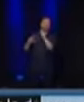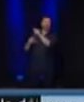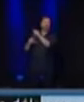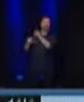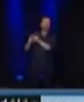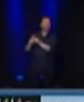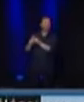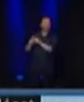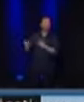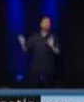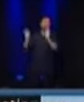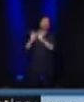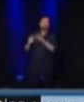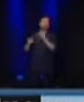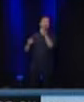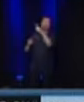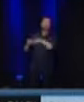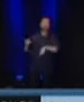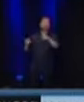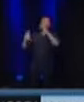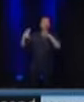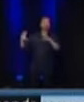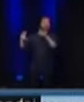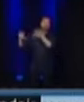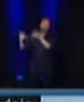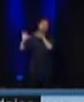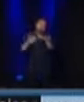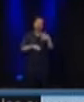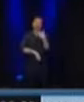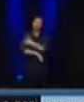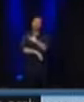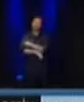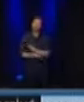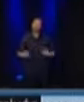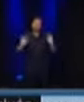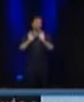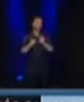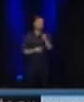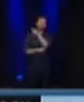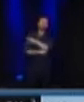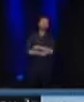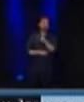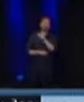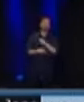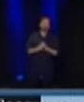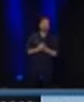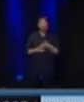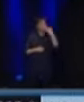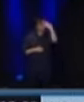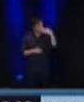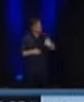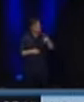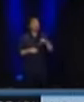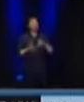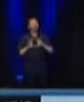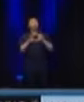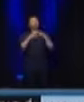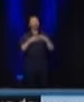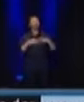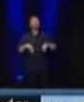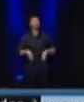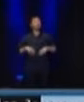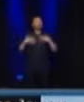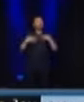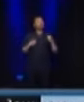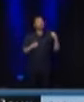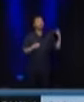très important à Montréal et à Laval d'aller vous faire vacciner. Là, je sais que l'équipe de Christian est